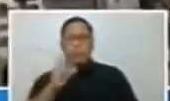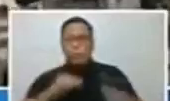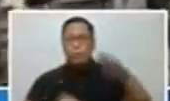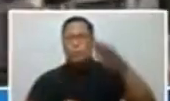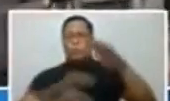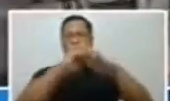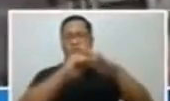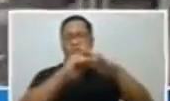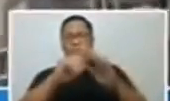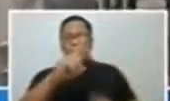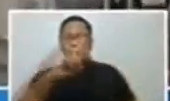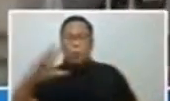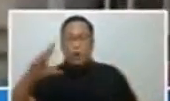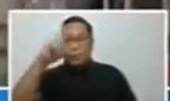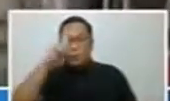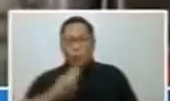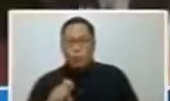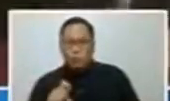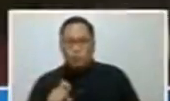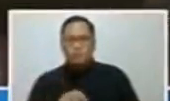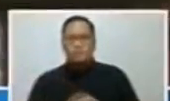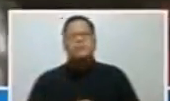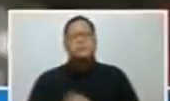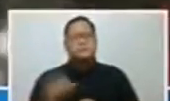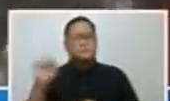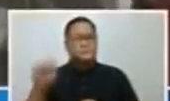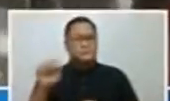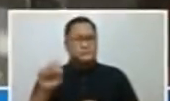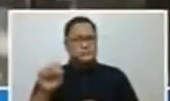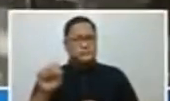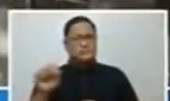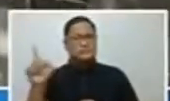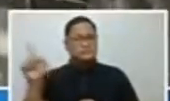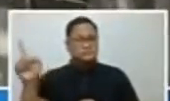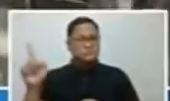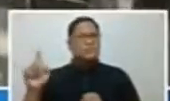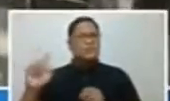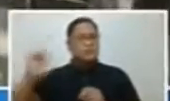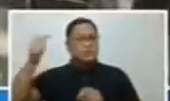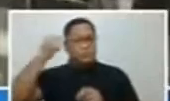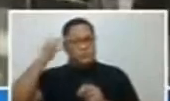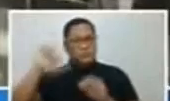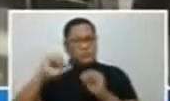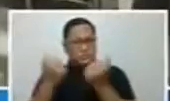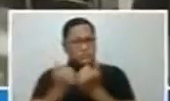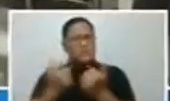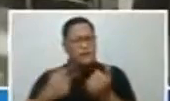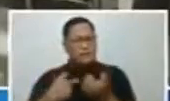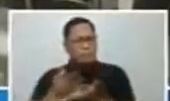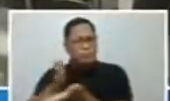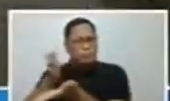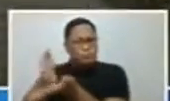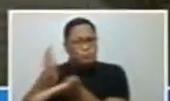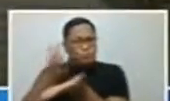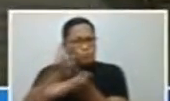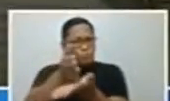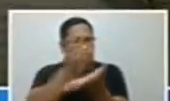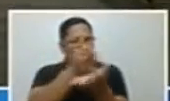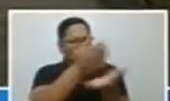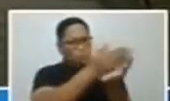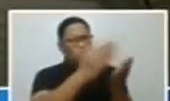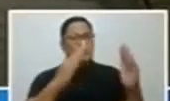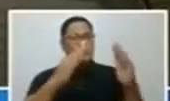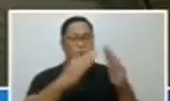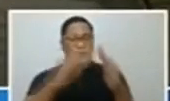malaking kontribusyon sa lipunan at ekonomiya ng bansa na marapat lamang na masuklian sa pamagitan ng mas